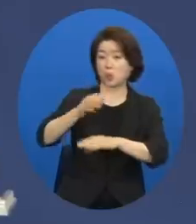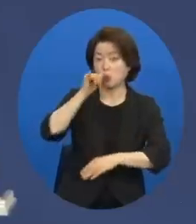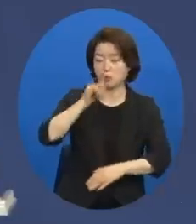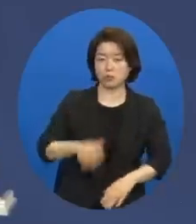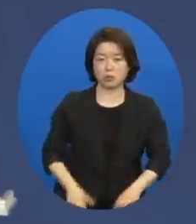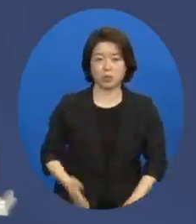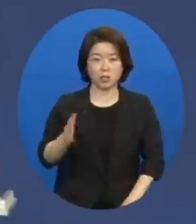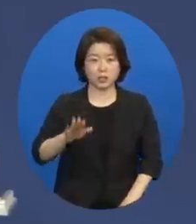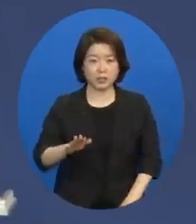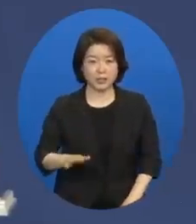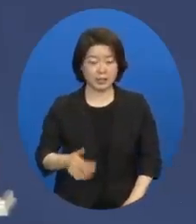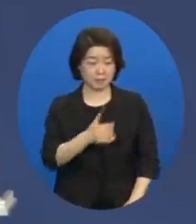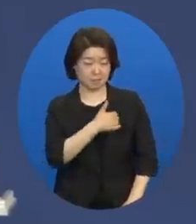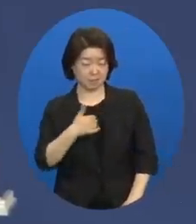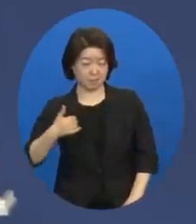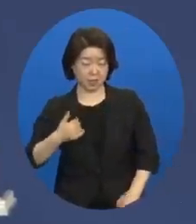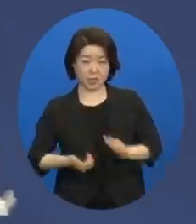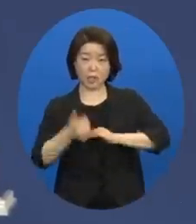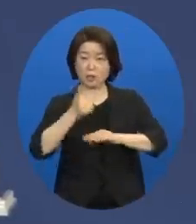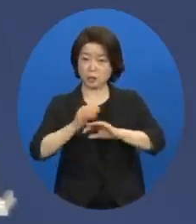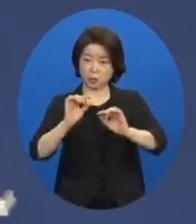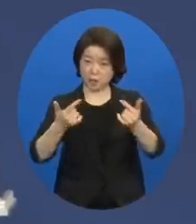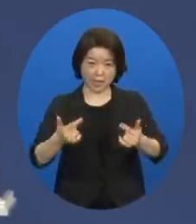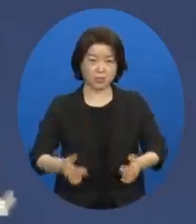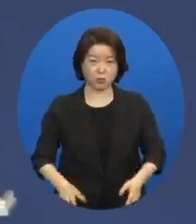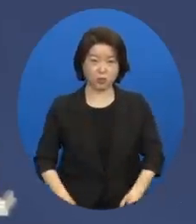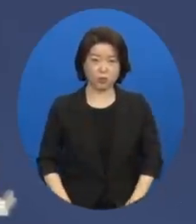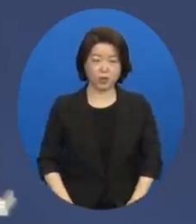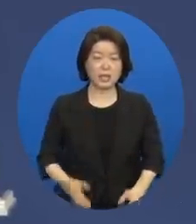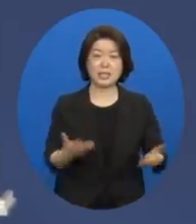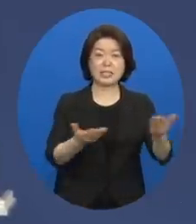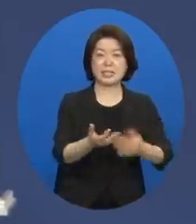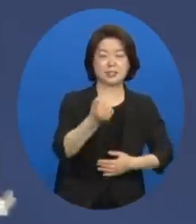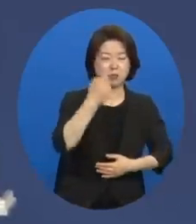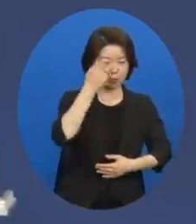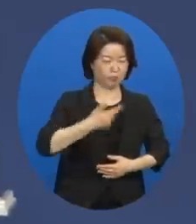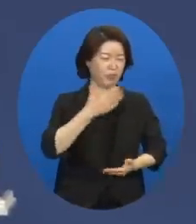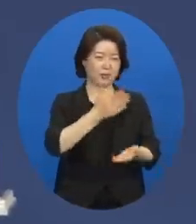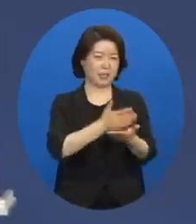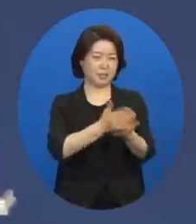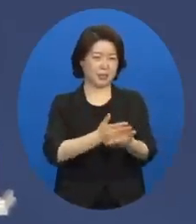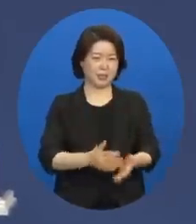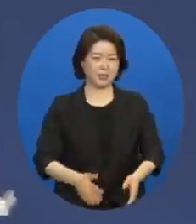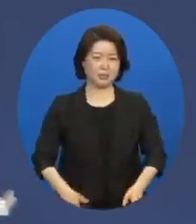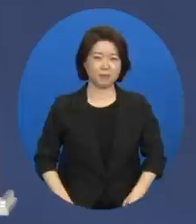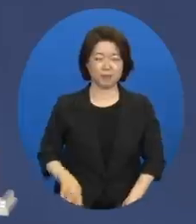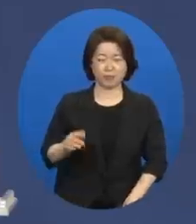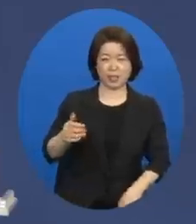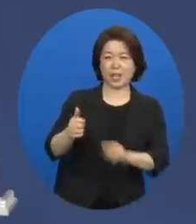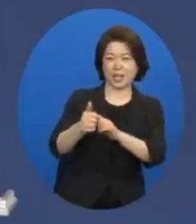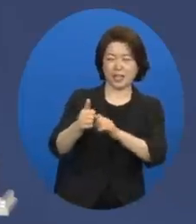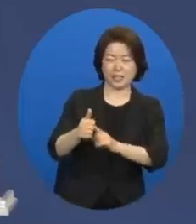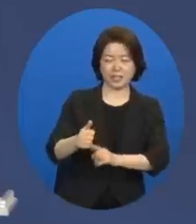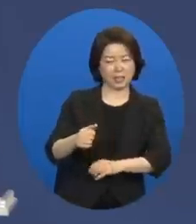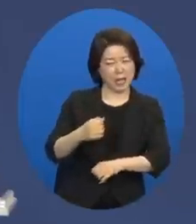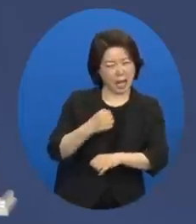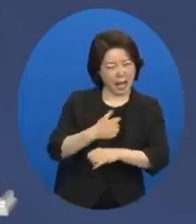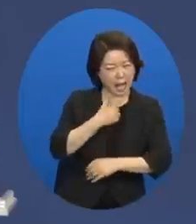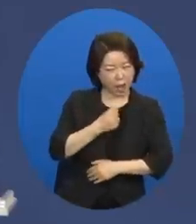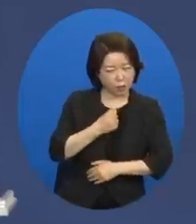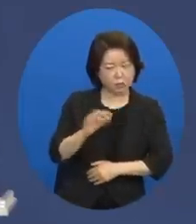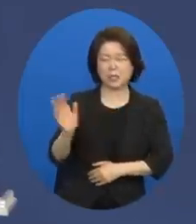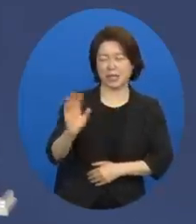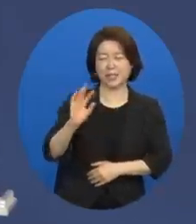근데 떳떳하게 성공하신 건 아니고 직업이 뭐냐고 묻지 마세요. 그분도 뭐 그거 하고 싶어서 그런 건 아닌 것